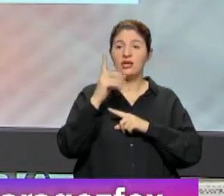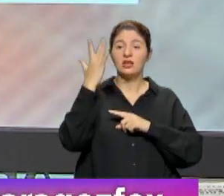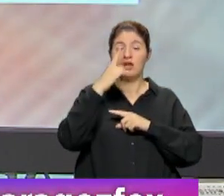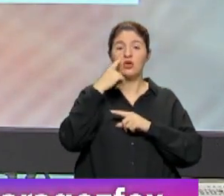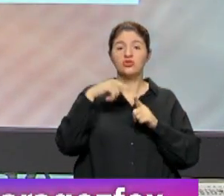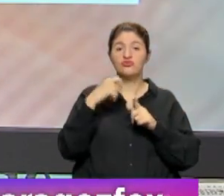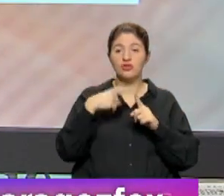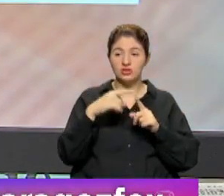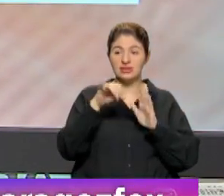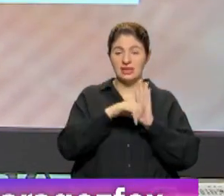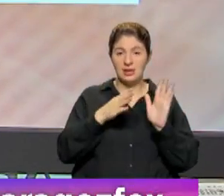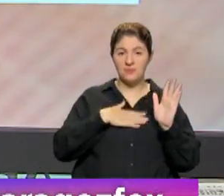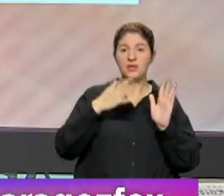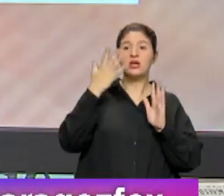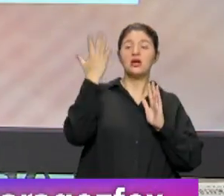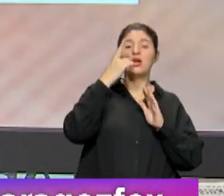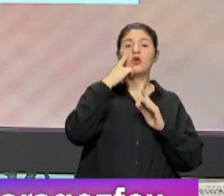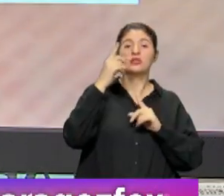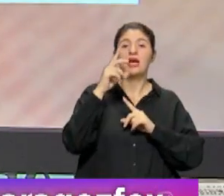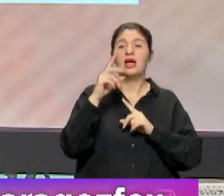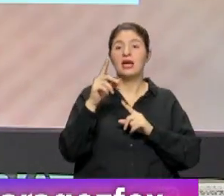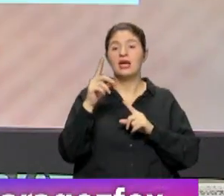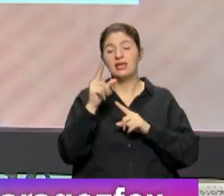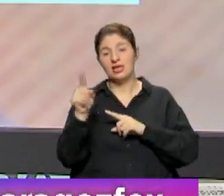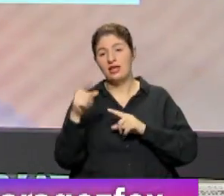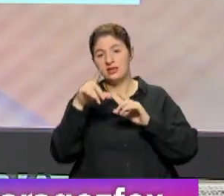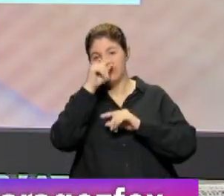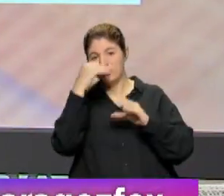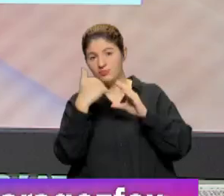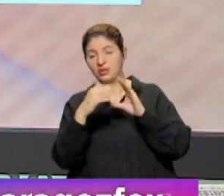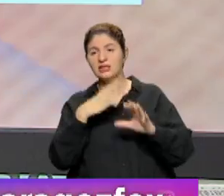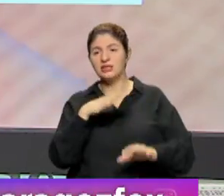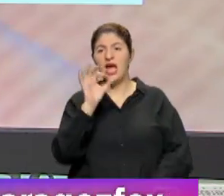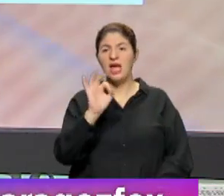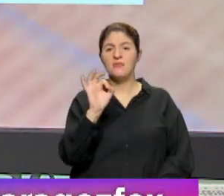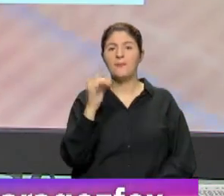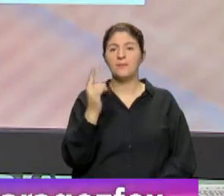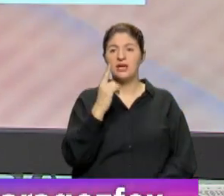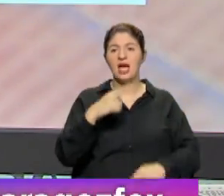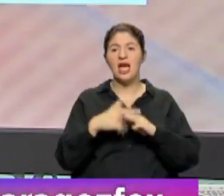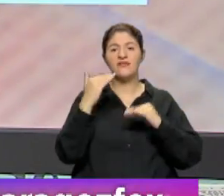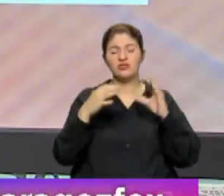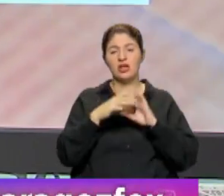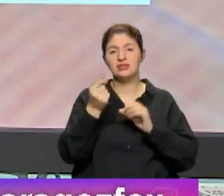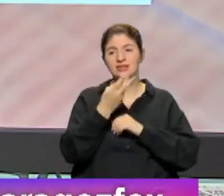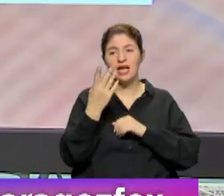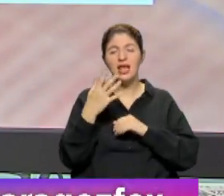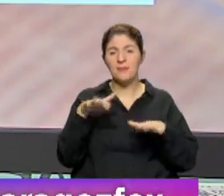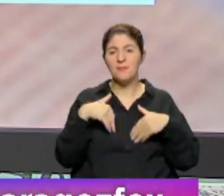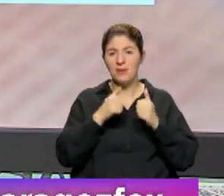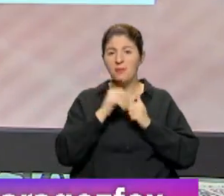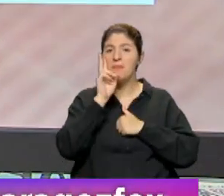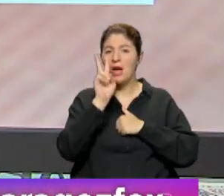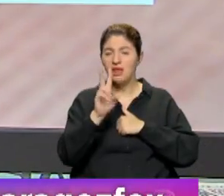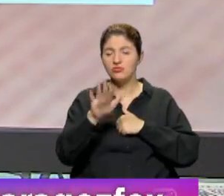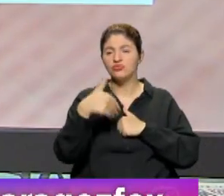Karagöz Fox Instagram adresim karagoz İlker twitter adresim e isterseniz hemen bir enflasyonla ilgili rakamları Birlikte